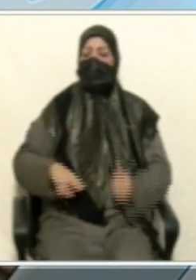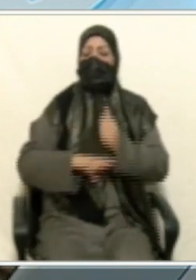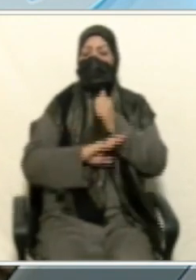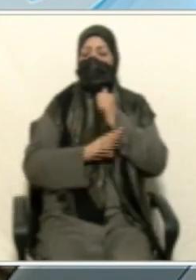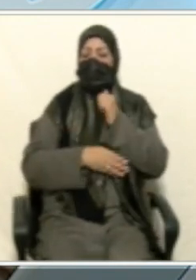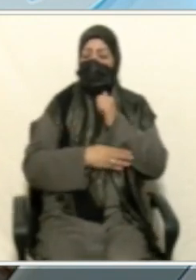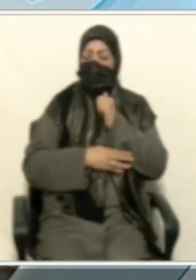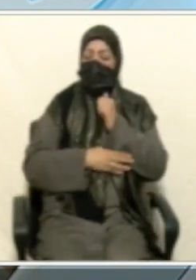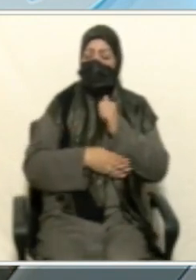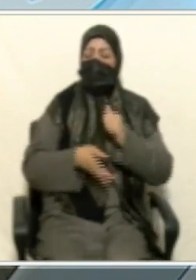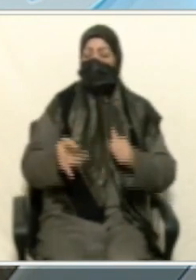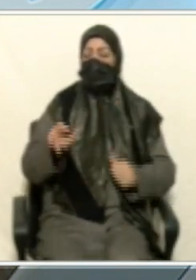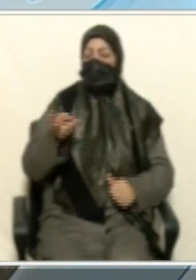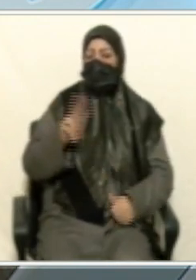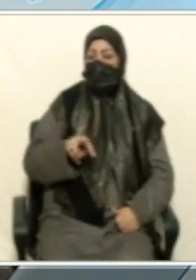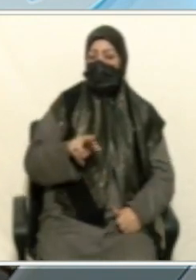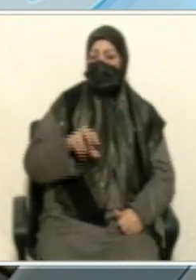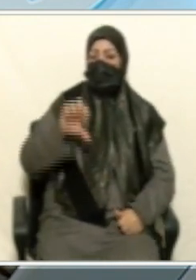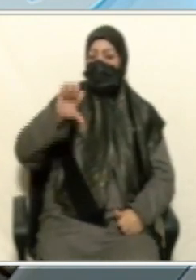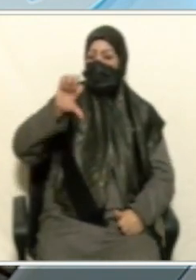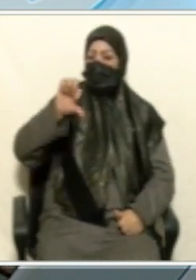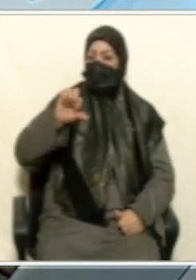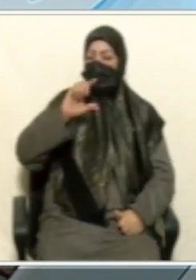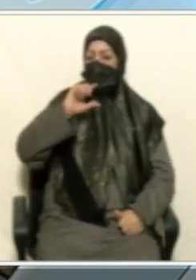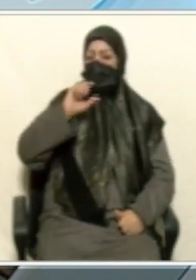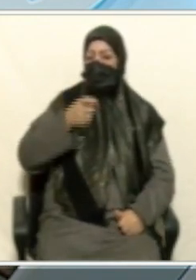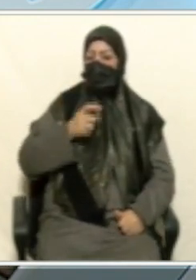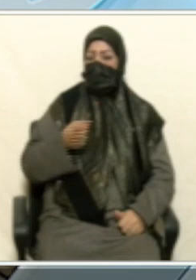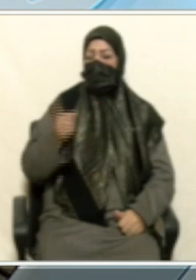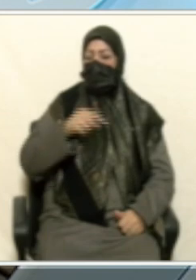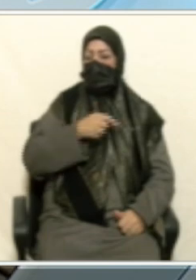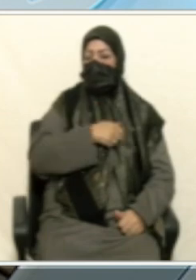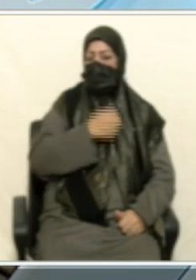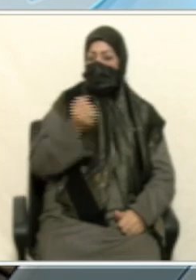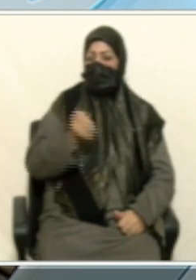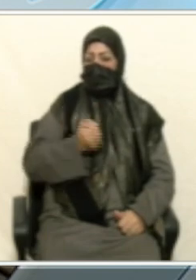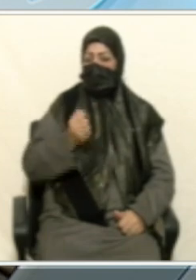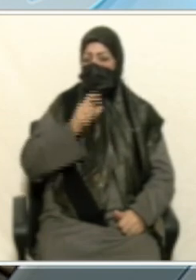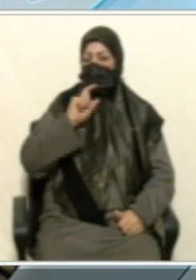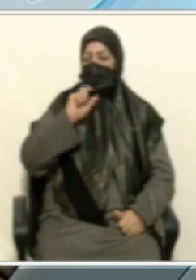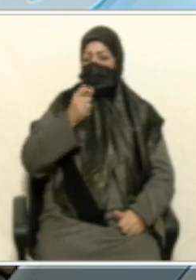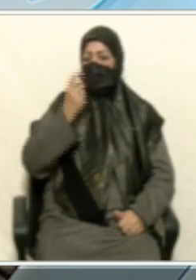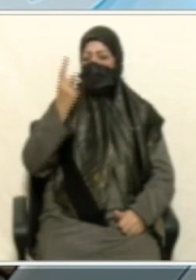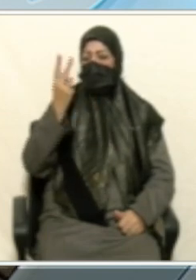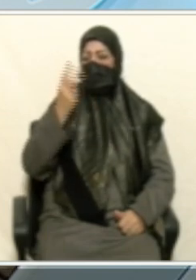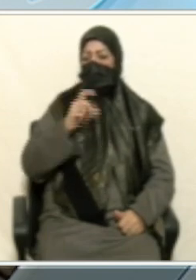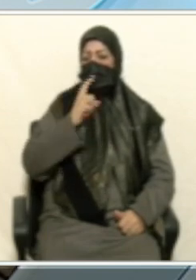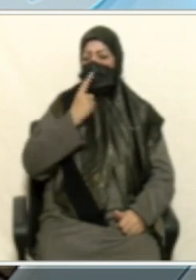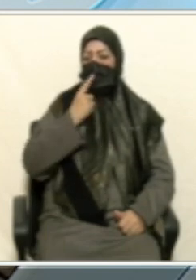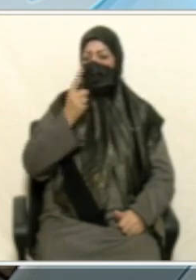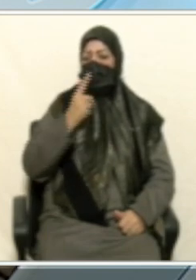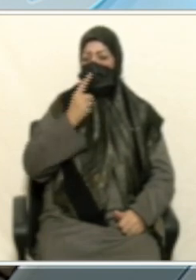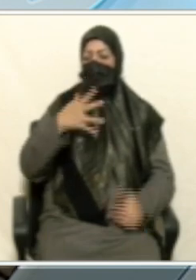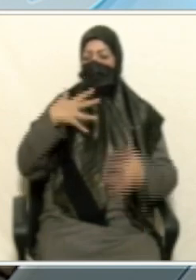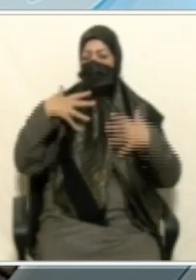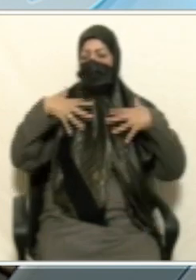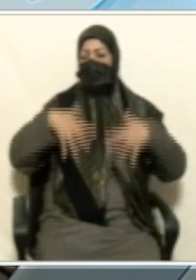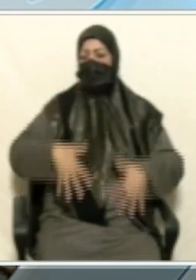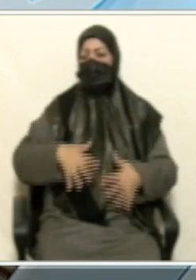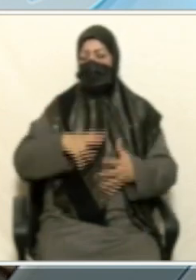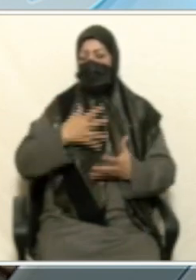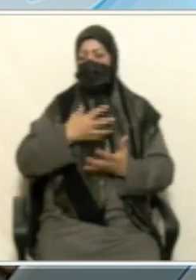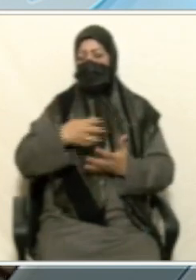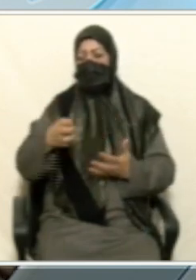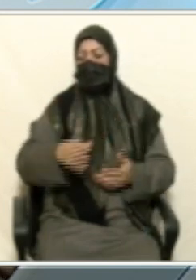9 أشهر، وأرضعته 2 سنين من صدرها حتى أخذ قوة عظامها، وربته حتى كبر، ثم